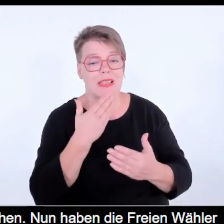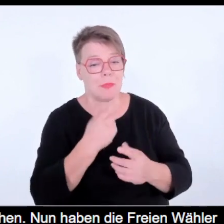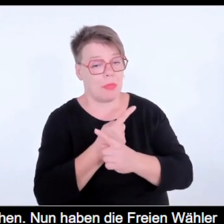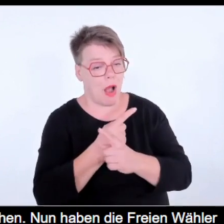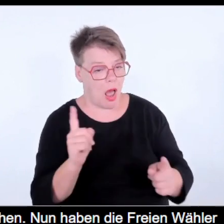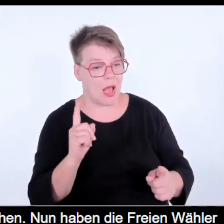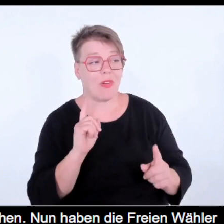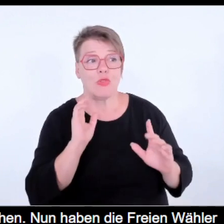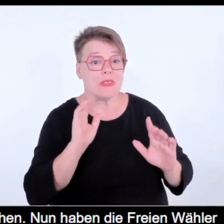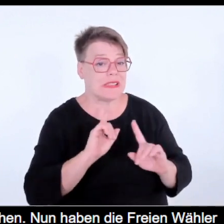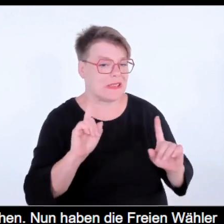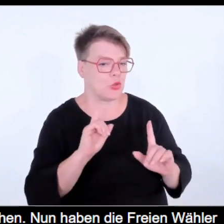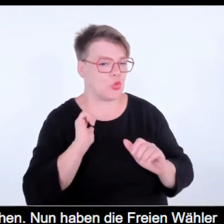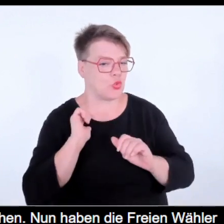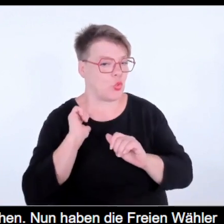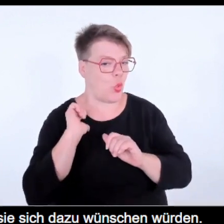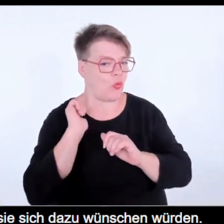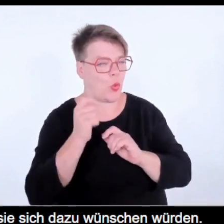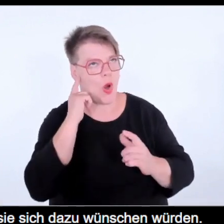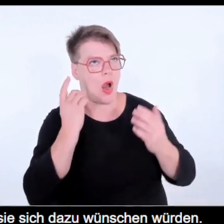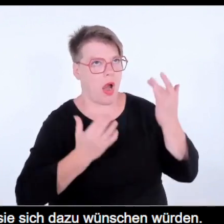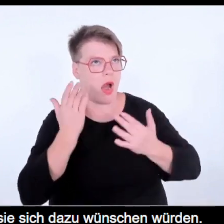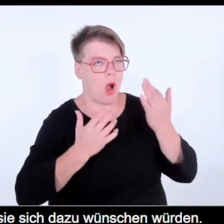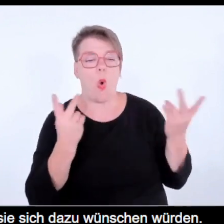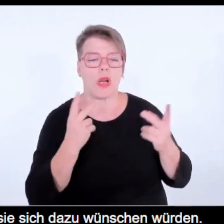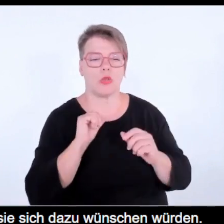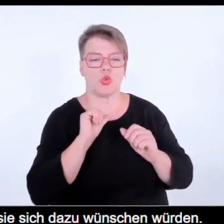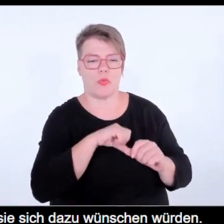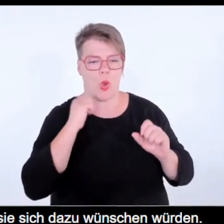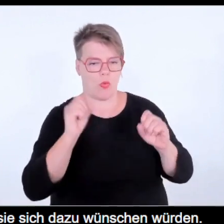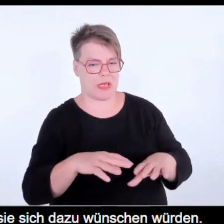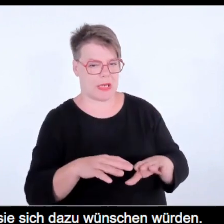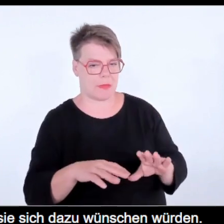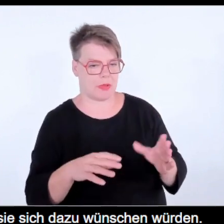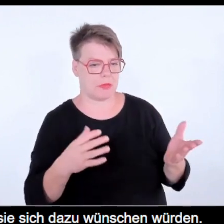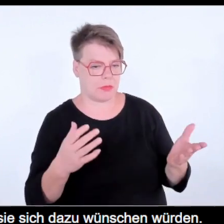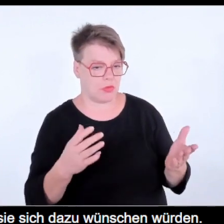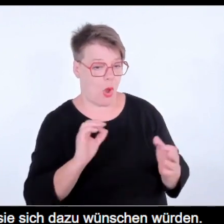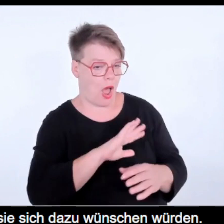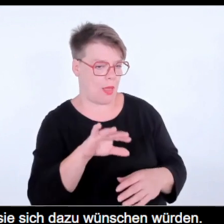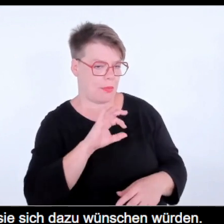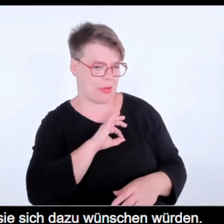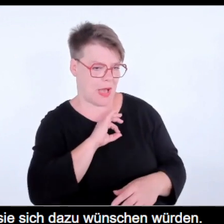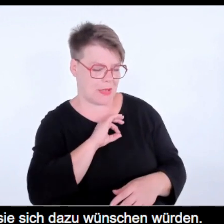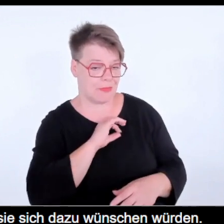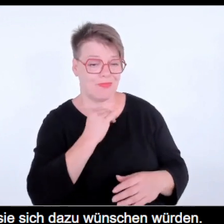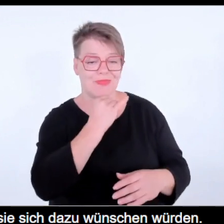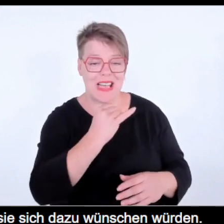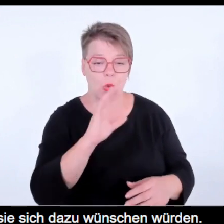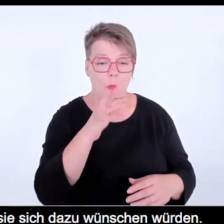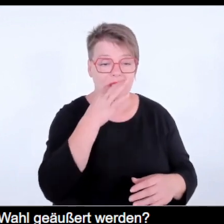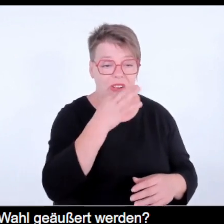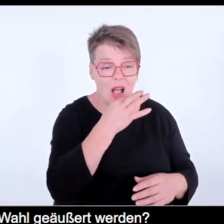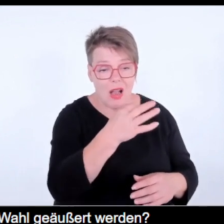wenn sie schlechter sind. Wenn sie gut, werden sie rein und weiß runter gepostet. Das am Ende, glaube ich, nur mein Rat, das ist fast